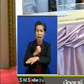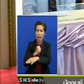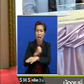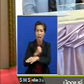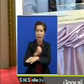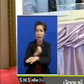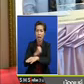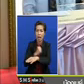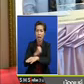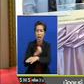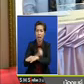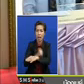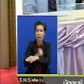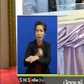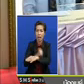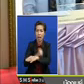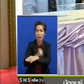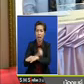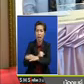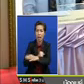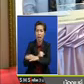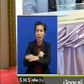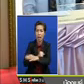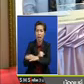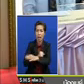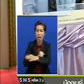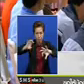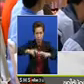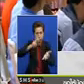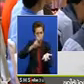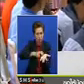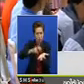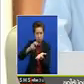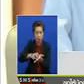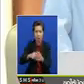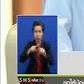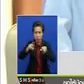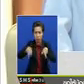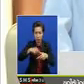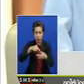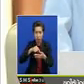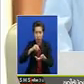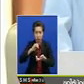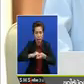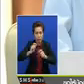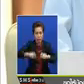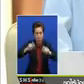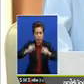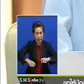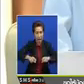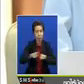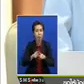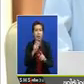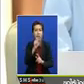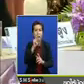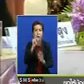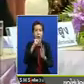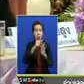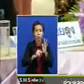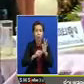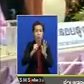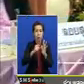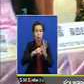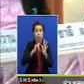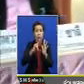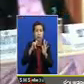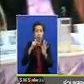องครับให้รัฐบาลรับรองอนุสัญญา2ส่วนนี ้ เพื่อรับรองสิทธิเสรีภาพการรวมตัวกันของแรงงานอีกส่วนหนึ่